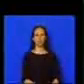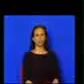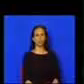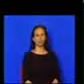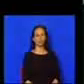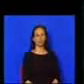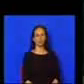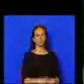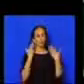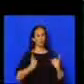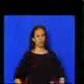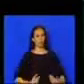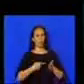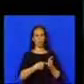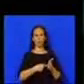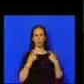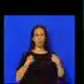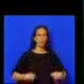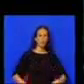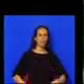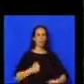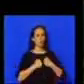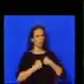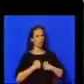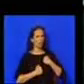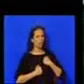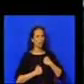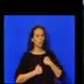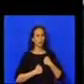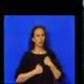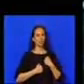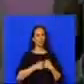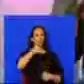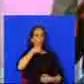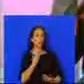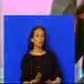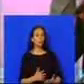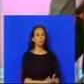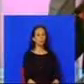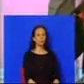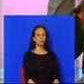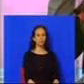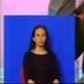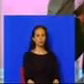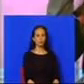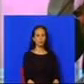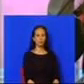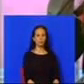כל הדברים הפיזיים, למשל להתלבש, להתקלח, ללכת לשירותים,